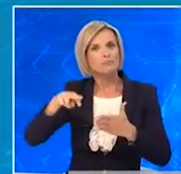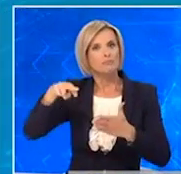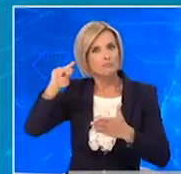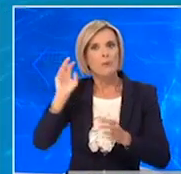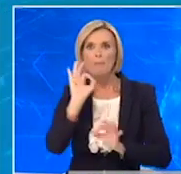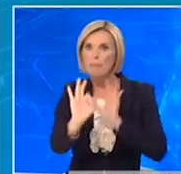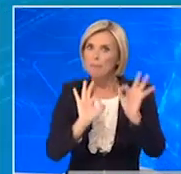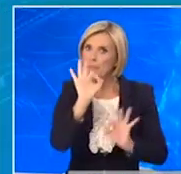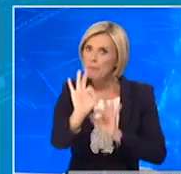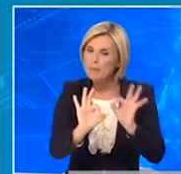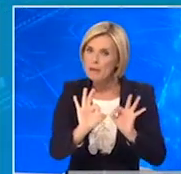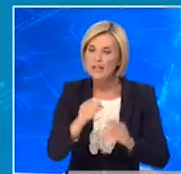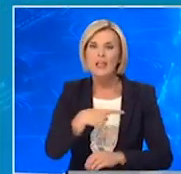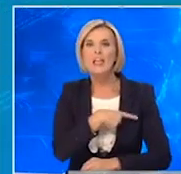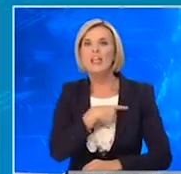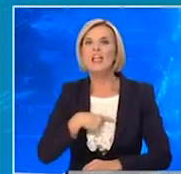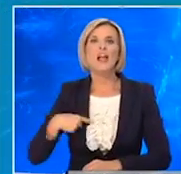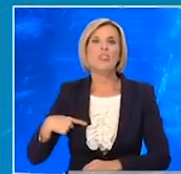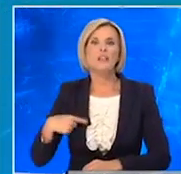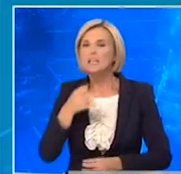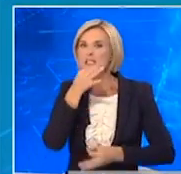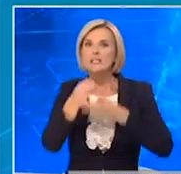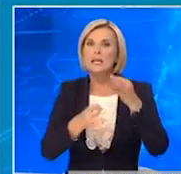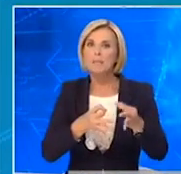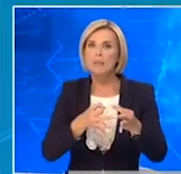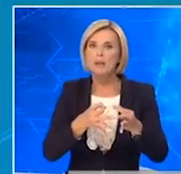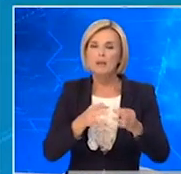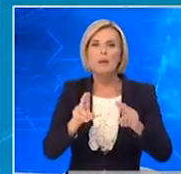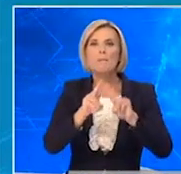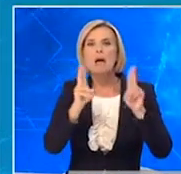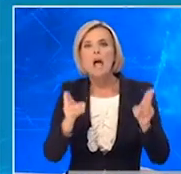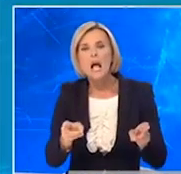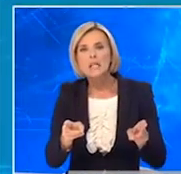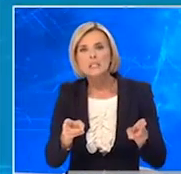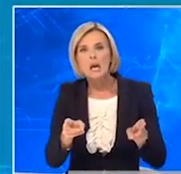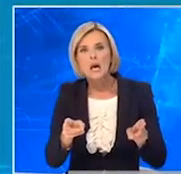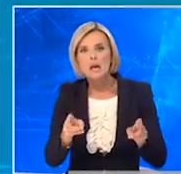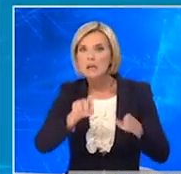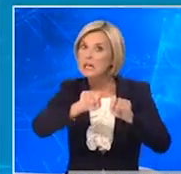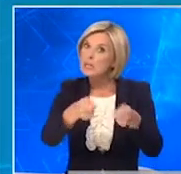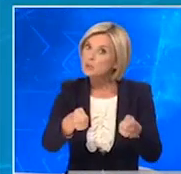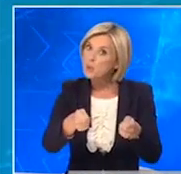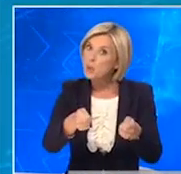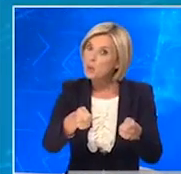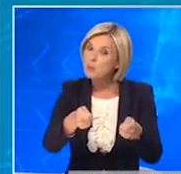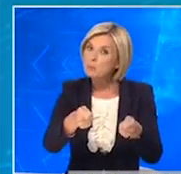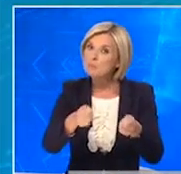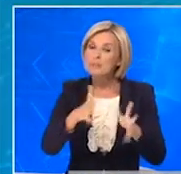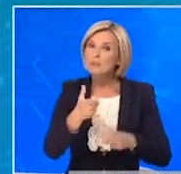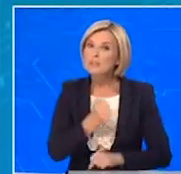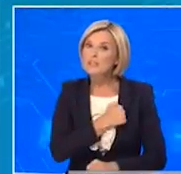Επιτροπή συστήνουν να κλείσουν συγκεκριμένα καταστήματα όπως τα Beach Bar. Έκλεισε κάποια τέτοια εντολή, το σκέφτεσαι?